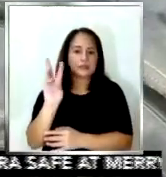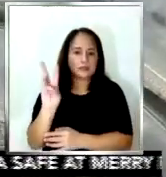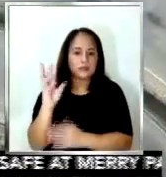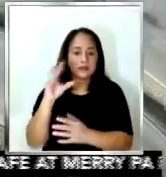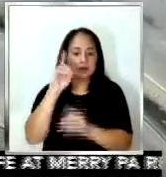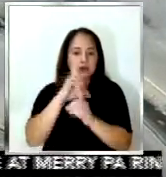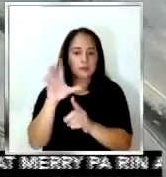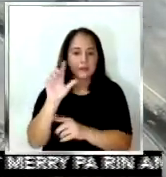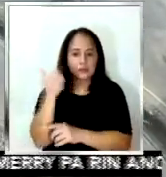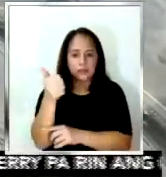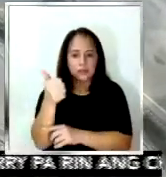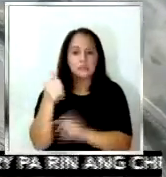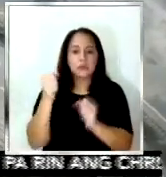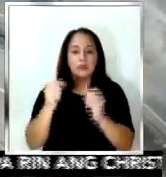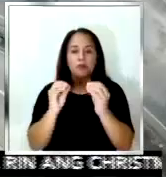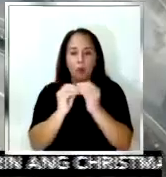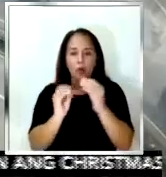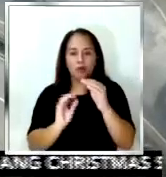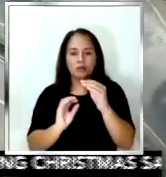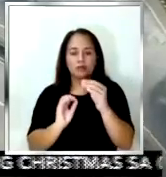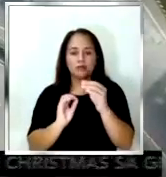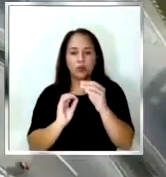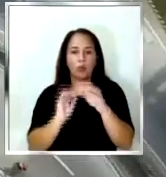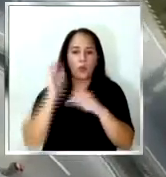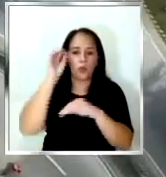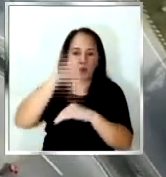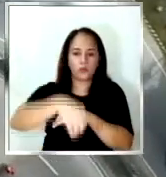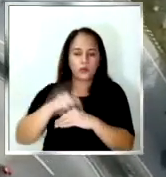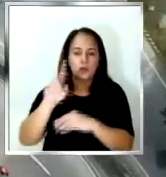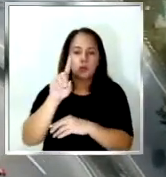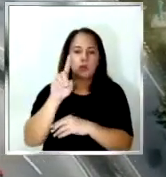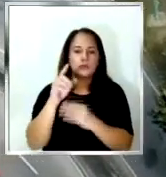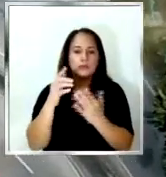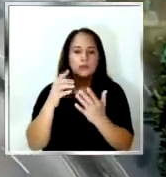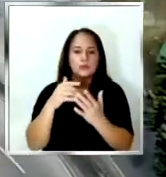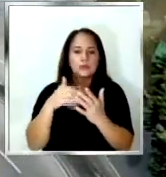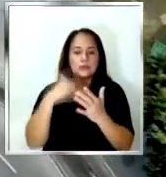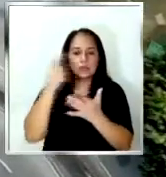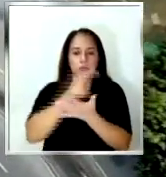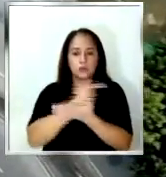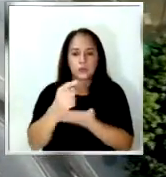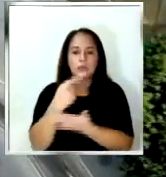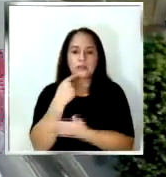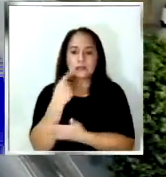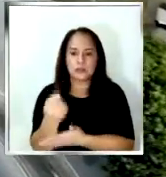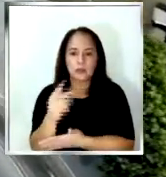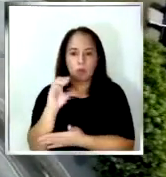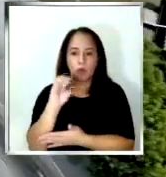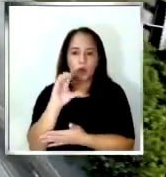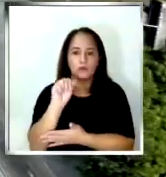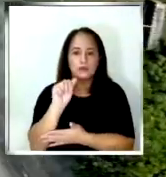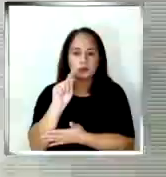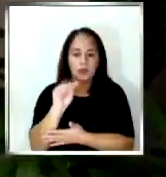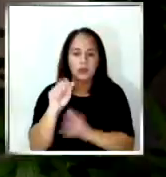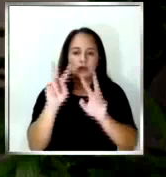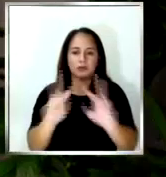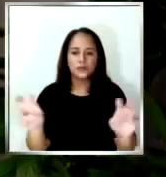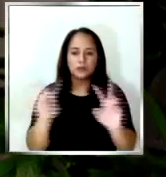posibleng lumampas sa 1 sa susunod na linggo, sabi ng Okta Research.